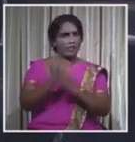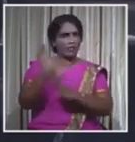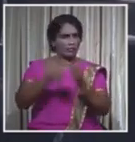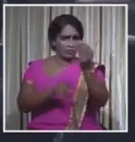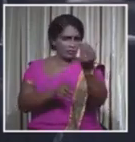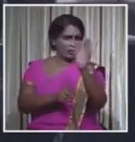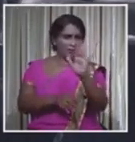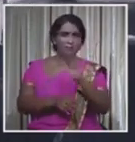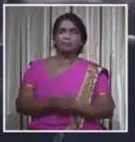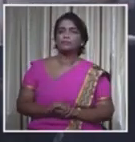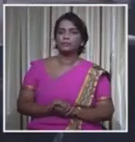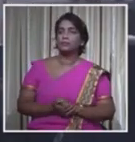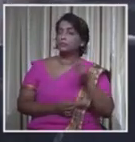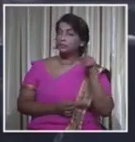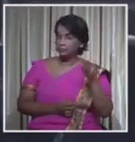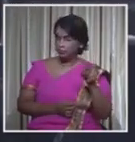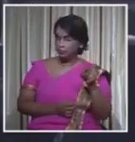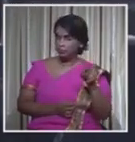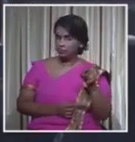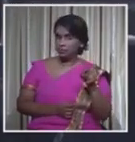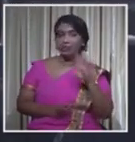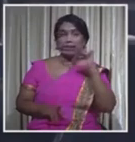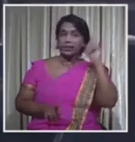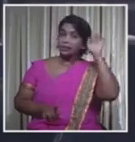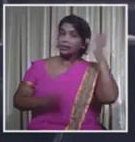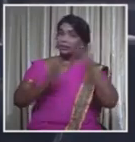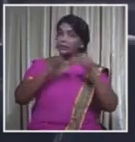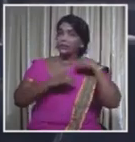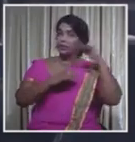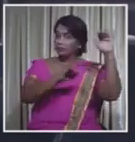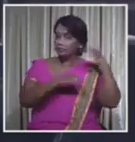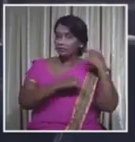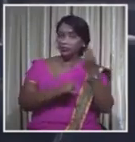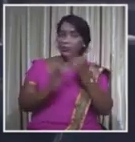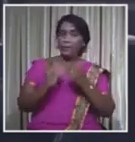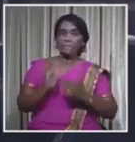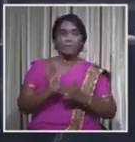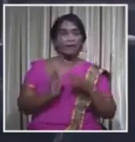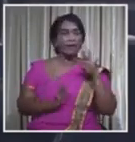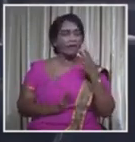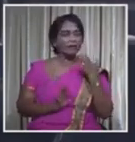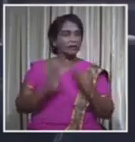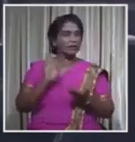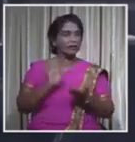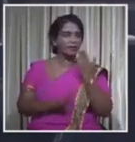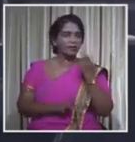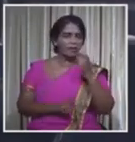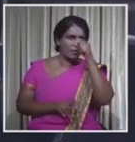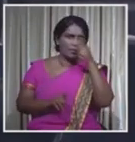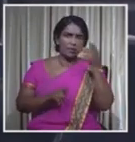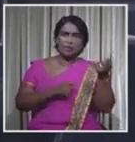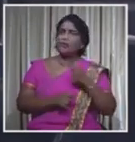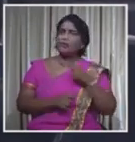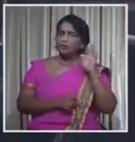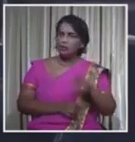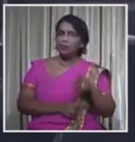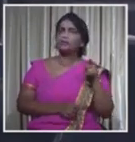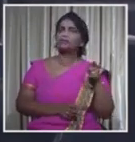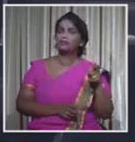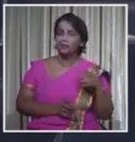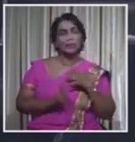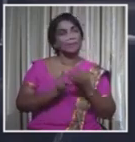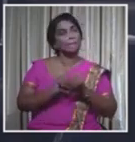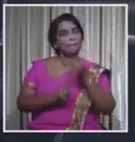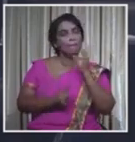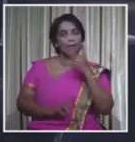වැතුම. එතකොට කිරිදෙනුන් ගෙන්වීමේදී රුපියල් මිලියන 400කට වැඩි වංචාවක් සිද්ධ වුණා කියලා